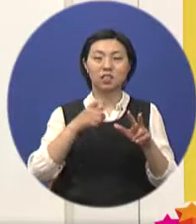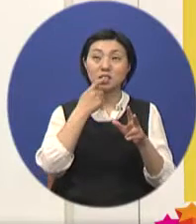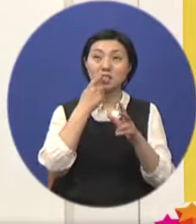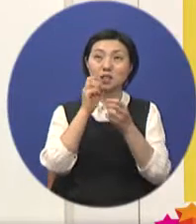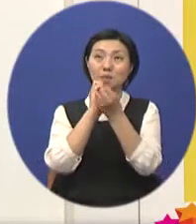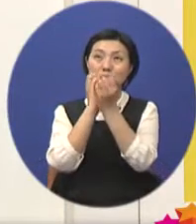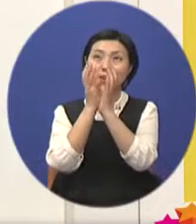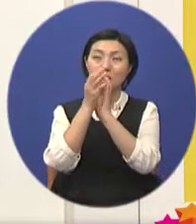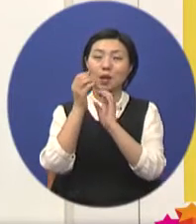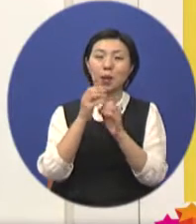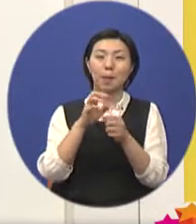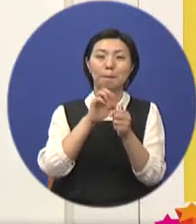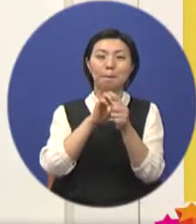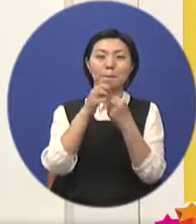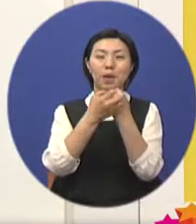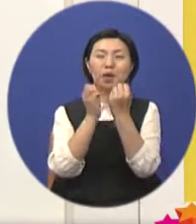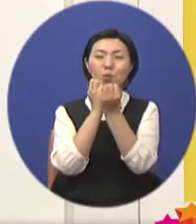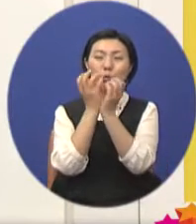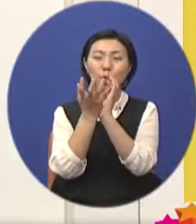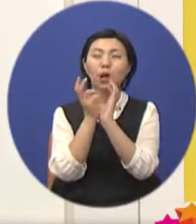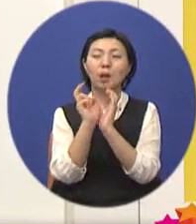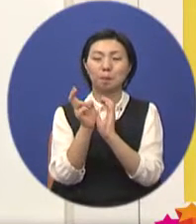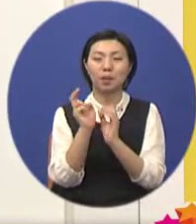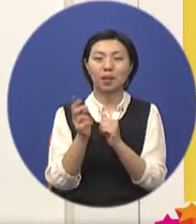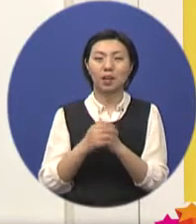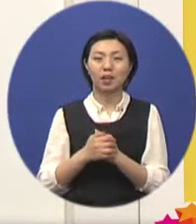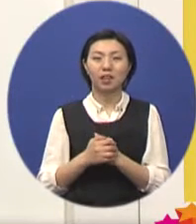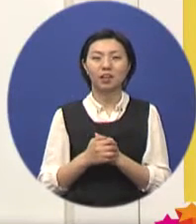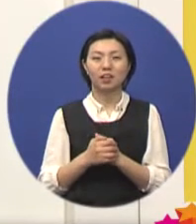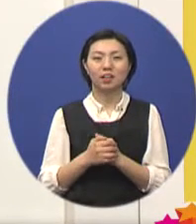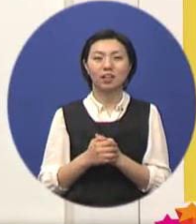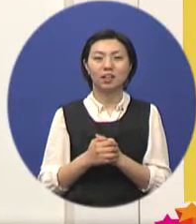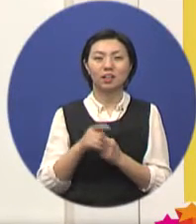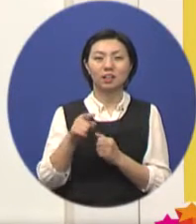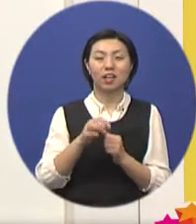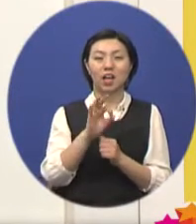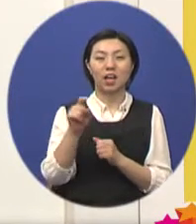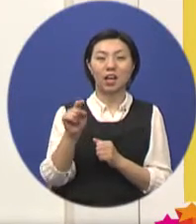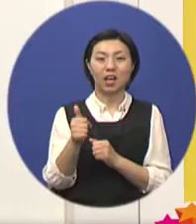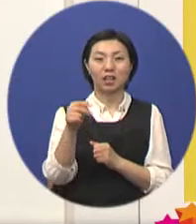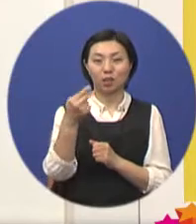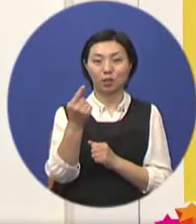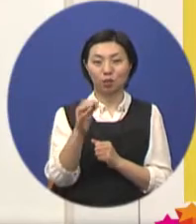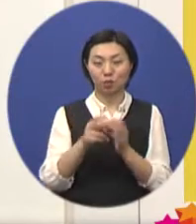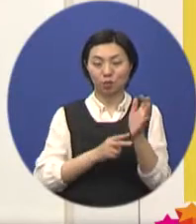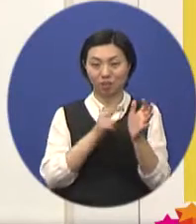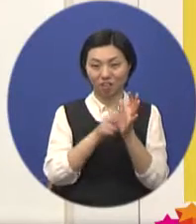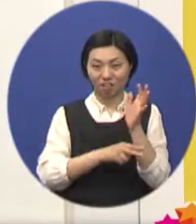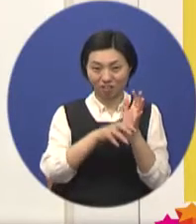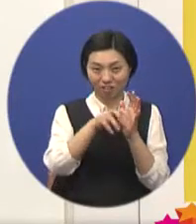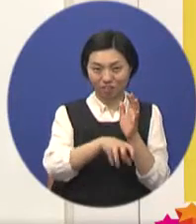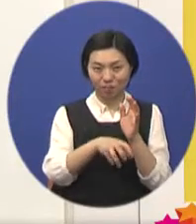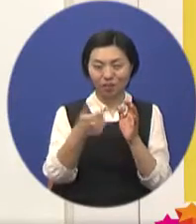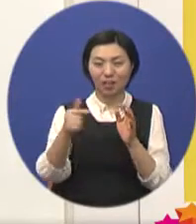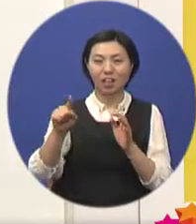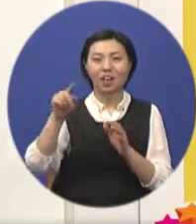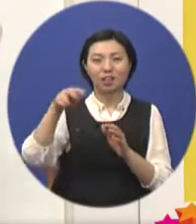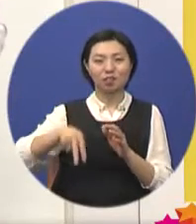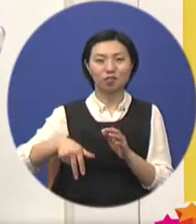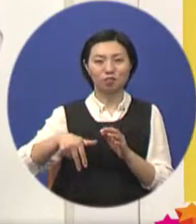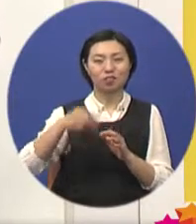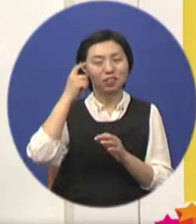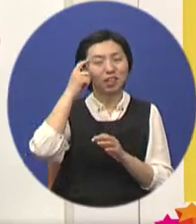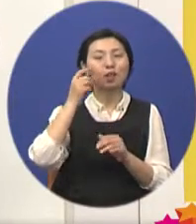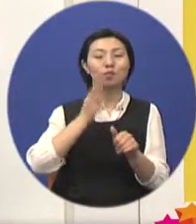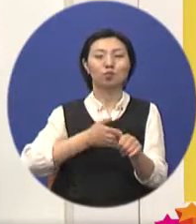겁니다. 네, 그곳을 그렇죠. 생각하면서 예, 예. 안동역이지만 나주역을 생각하면서 잘 불러주세요. 네,